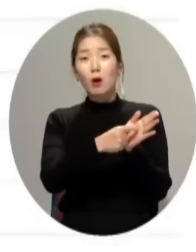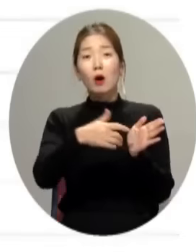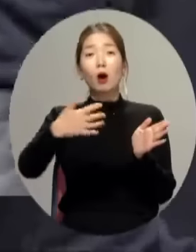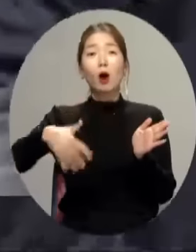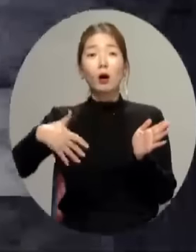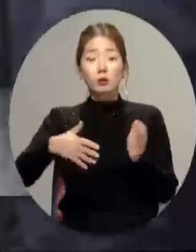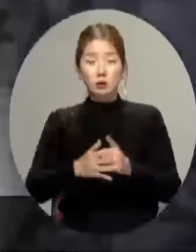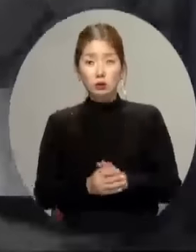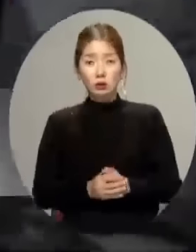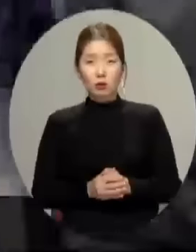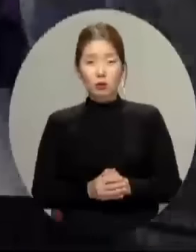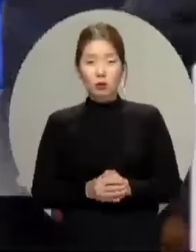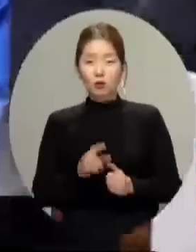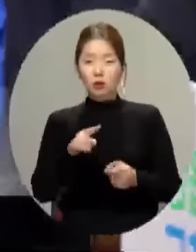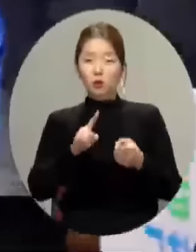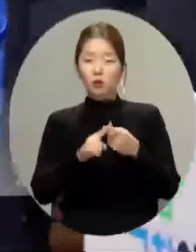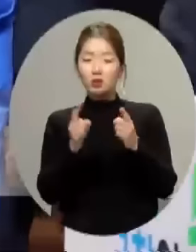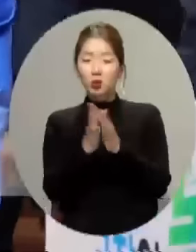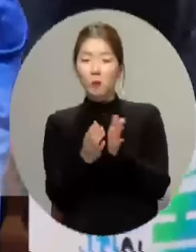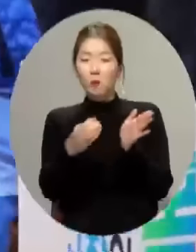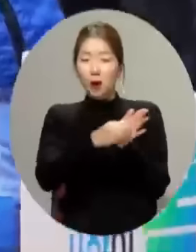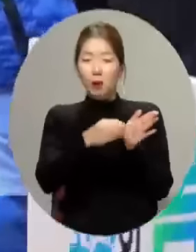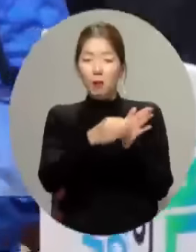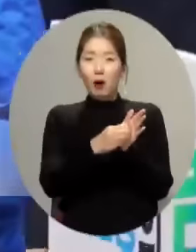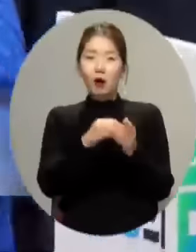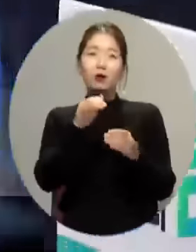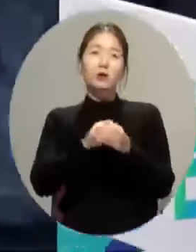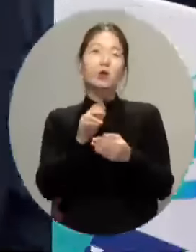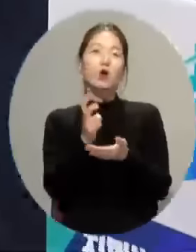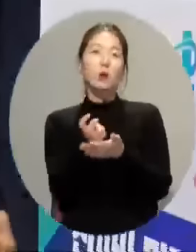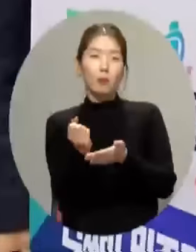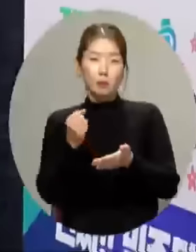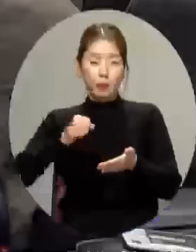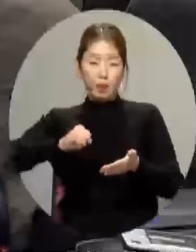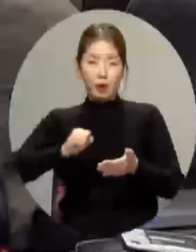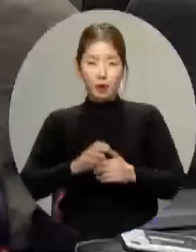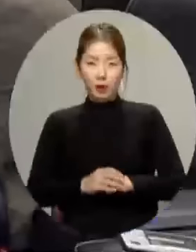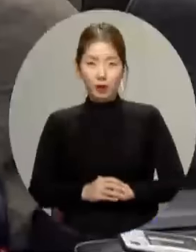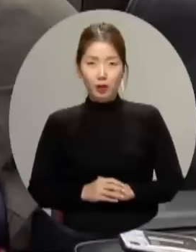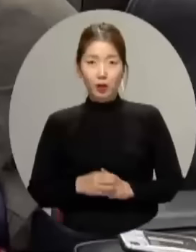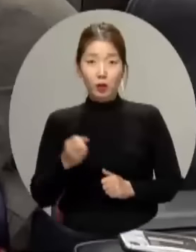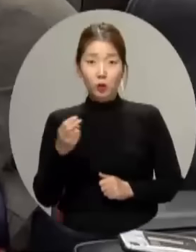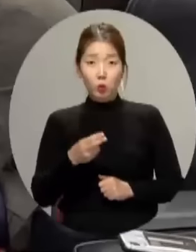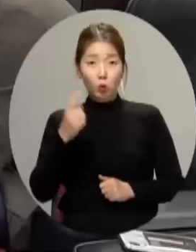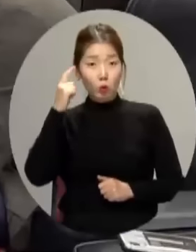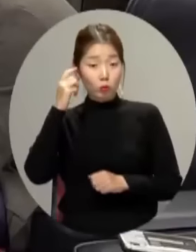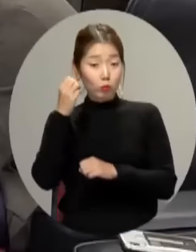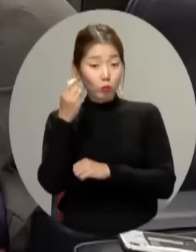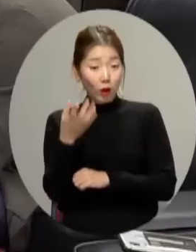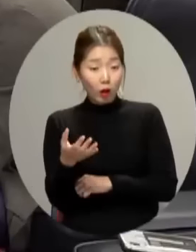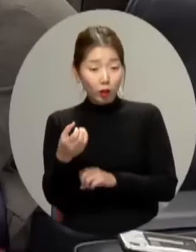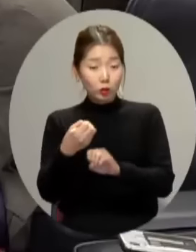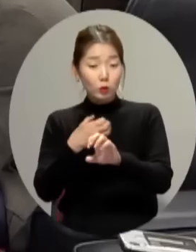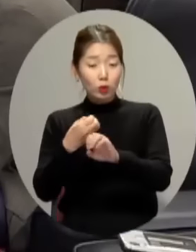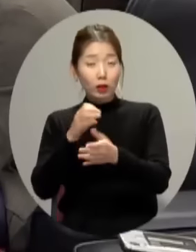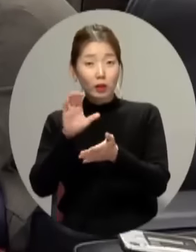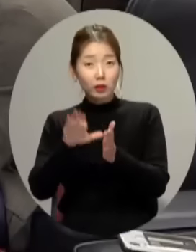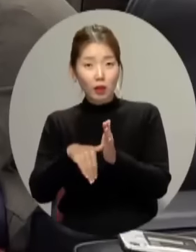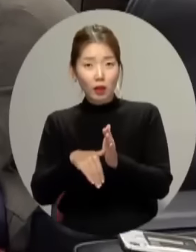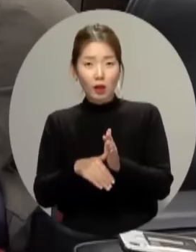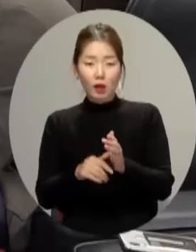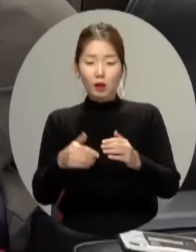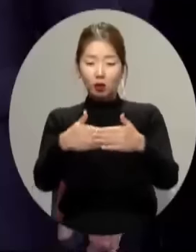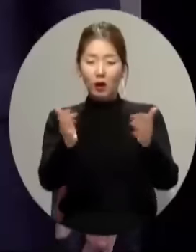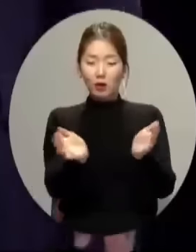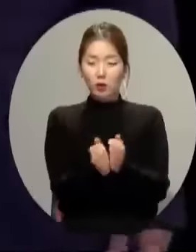않았는데 노보가 글을 올려 선거법을 위반했다는 겁니다 또 여론조사 결과를 감안했을 경우 당내